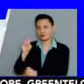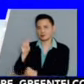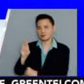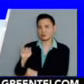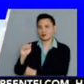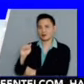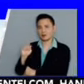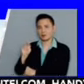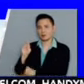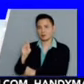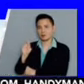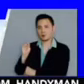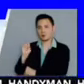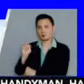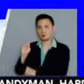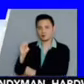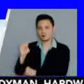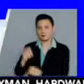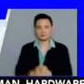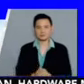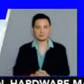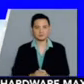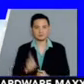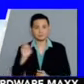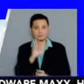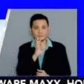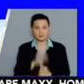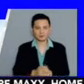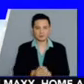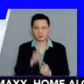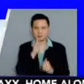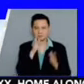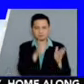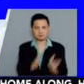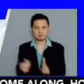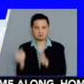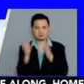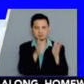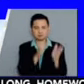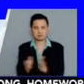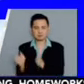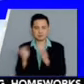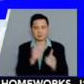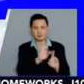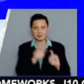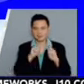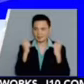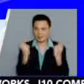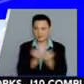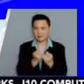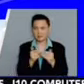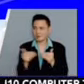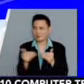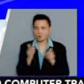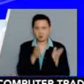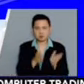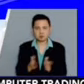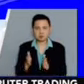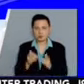team, kaya nakuha nila, na-maintain nila yung ganitong number of championship, very